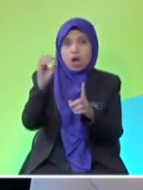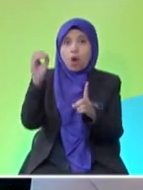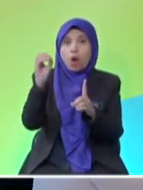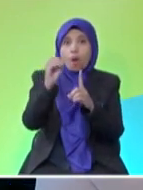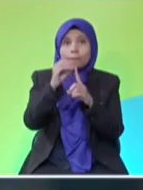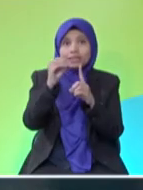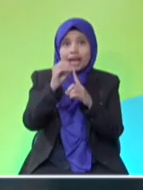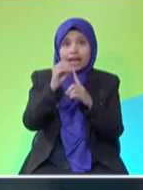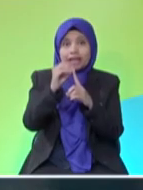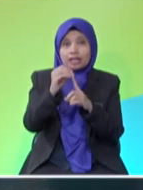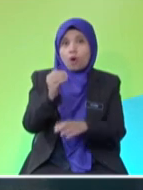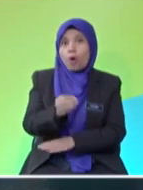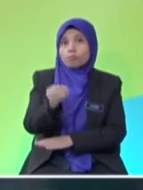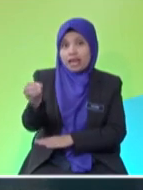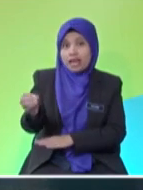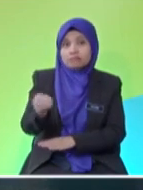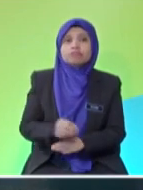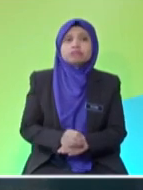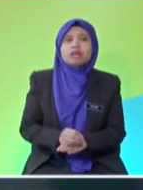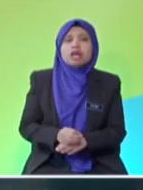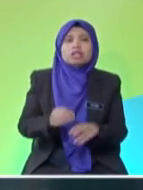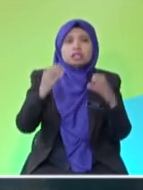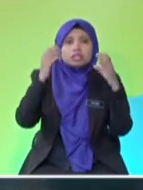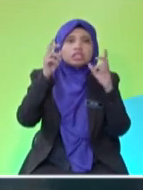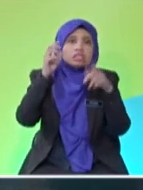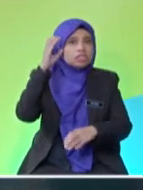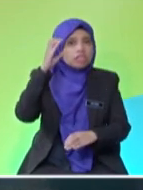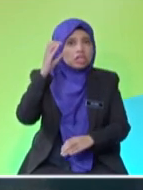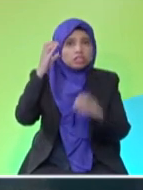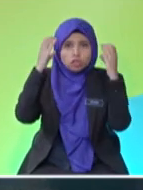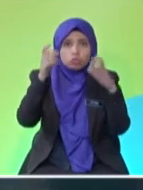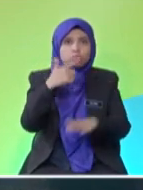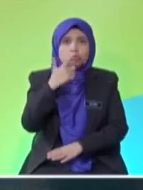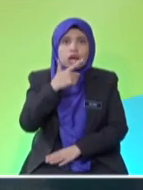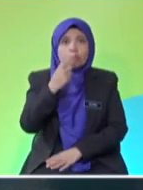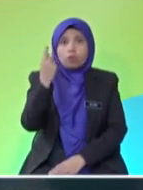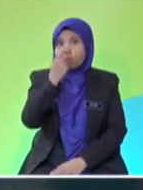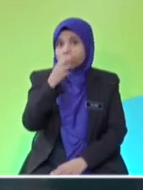di mana saya tanya Mira menggunakan bersedia